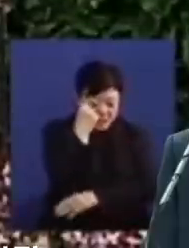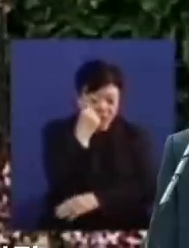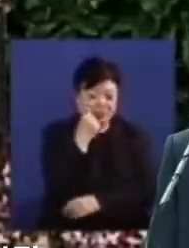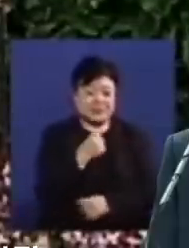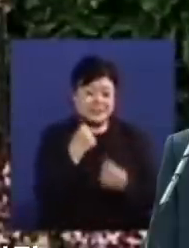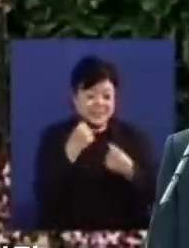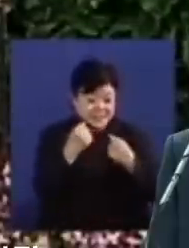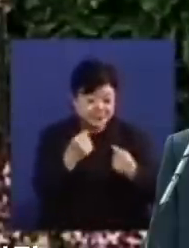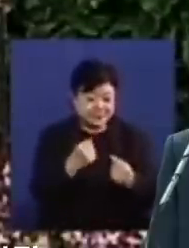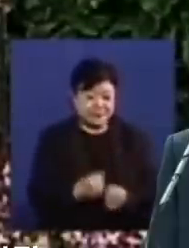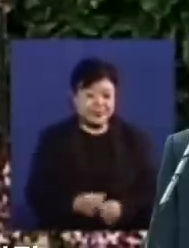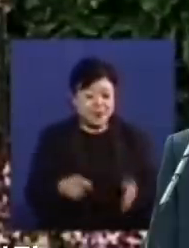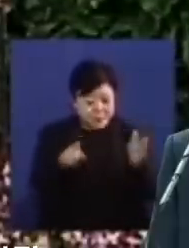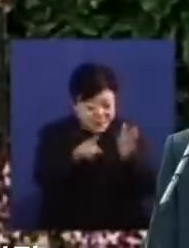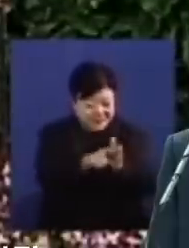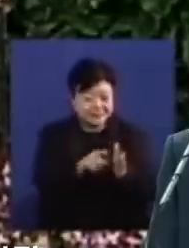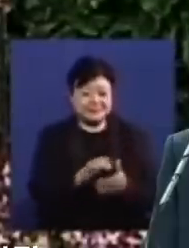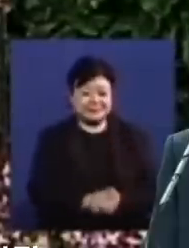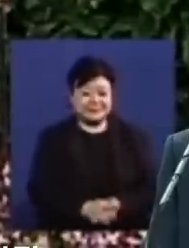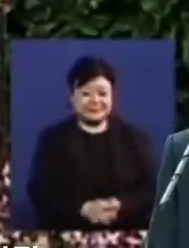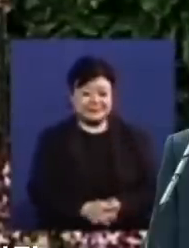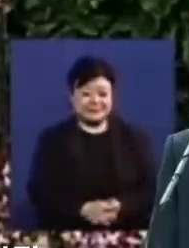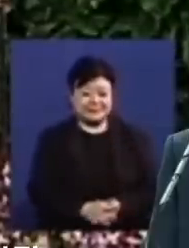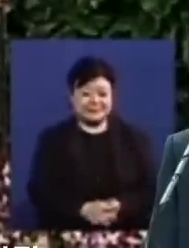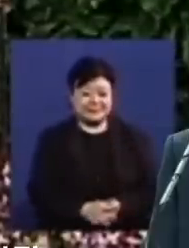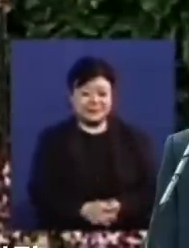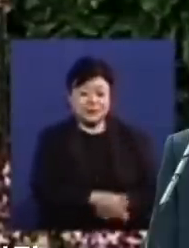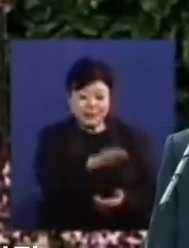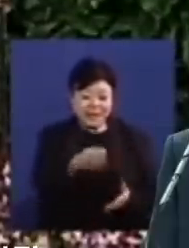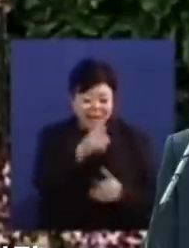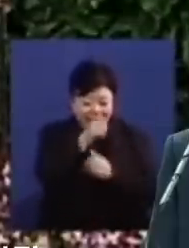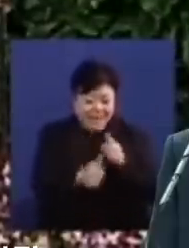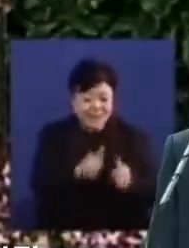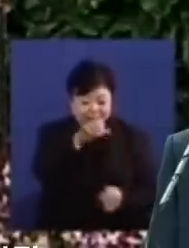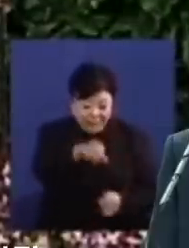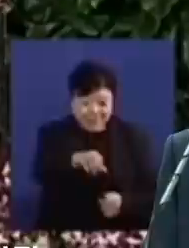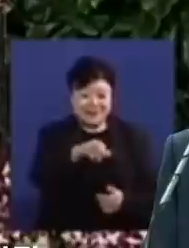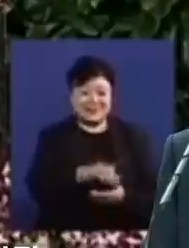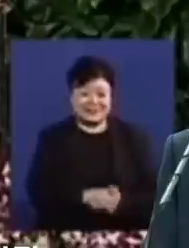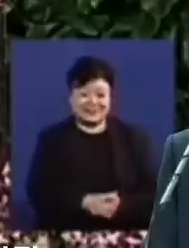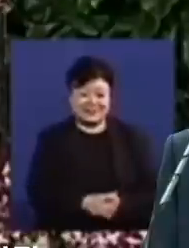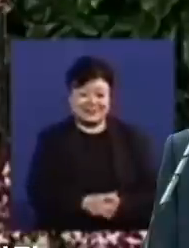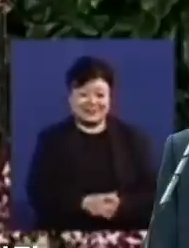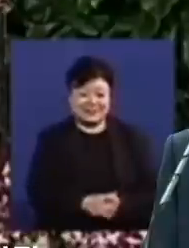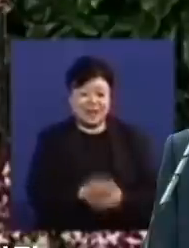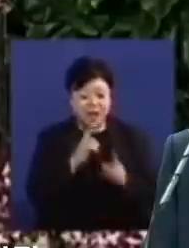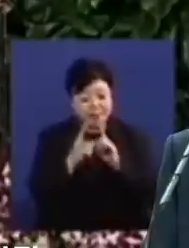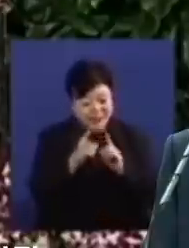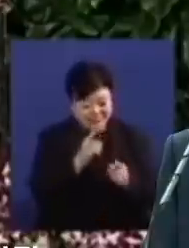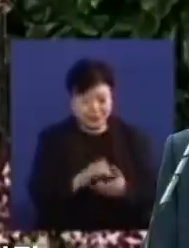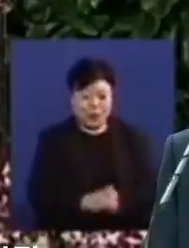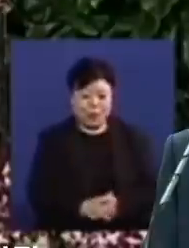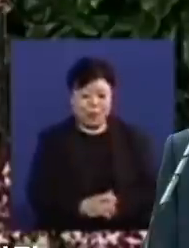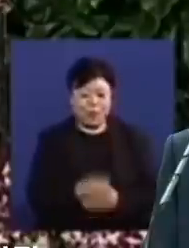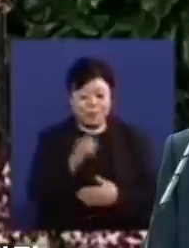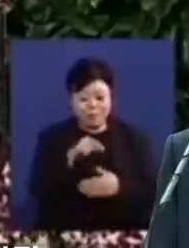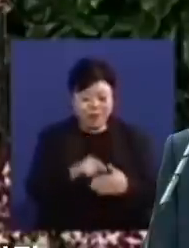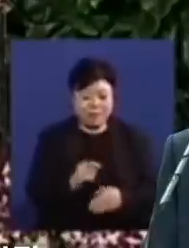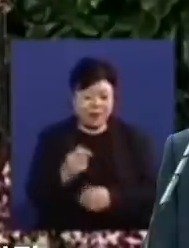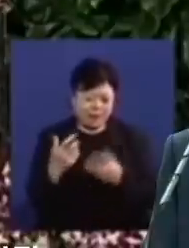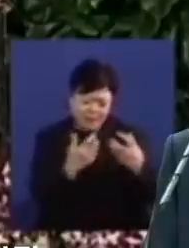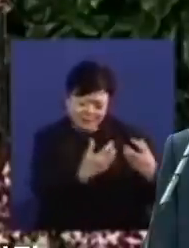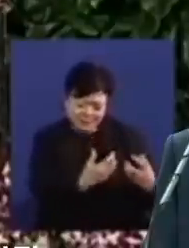자원은 바로 믿음인 것입니다. 우리가 하나님 앞에서 말씀으로 마음에